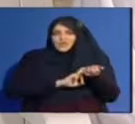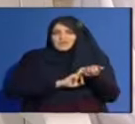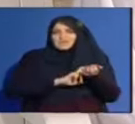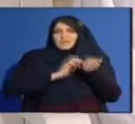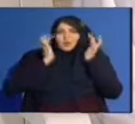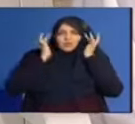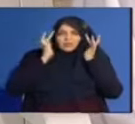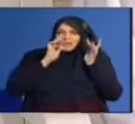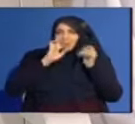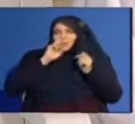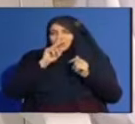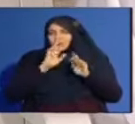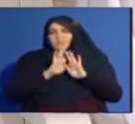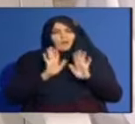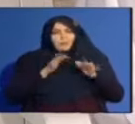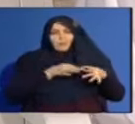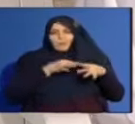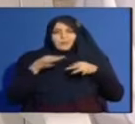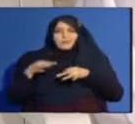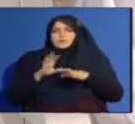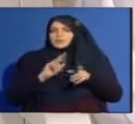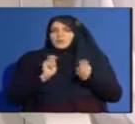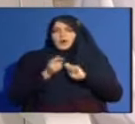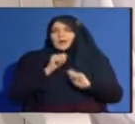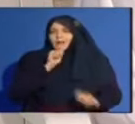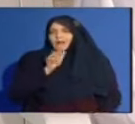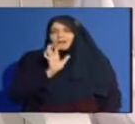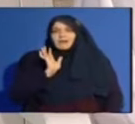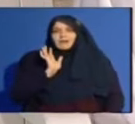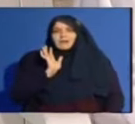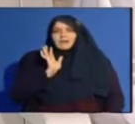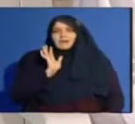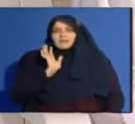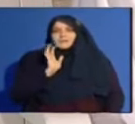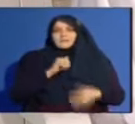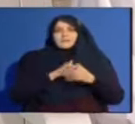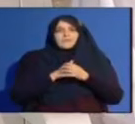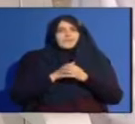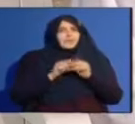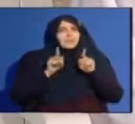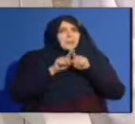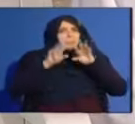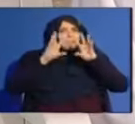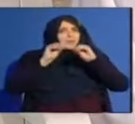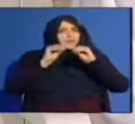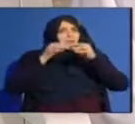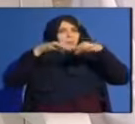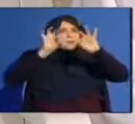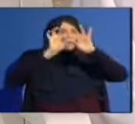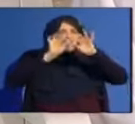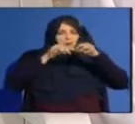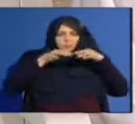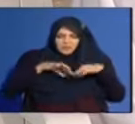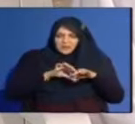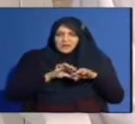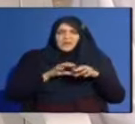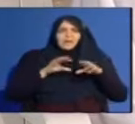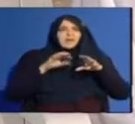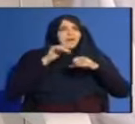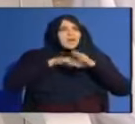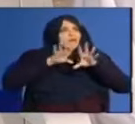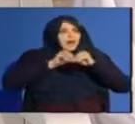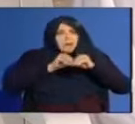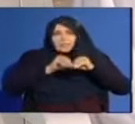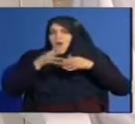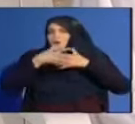وبثقافتها وعاداتها وقيمها الأصيلة، تتمثلها في سواء داخل الأسرة أو